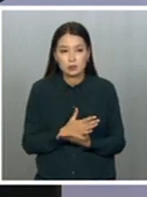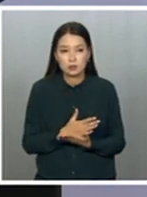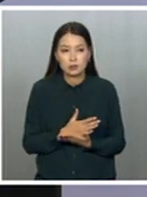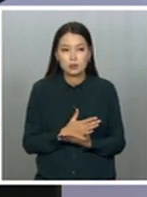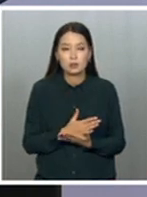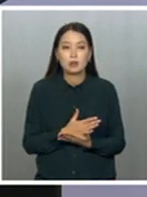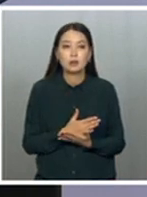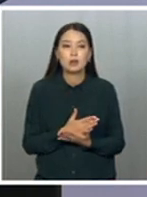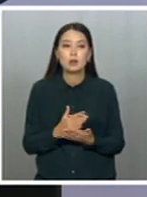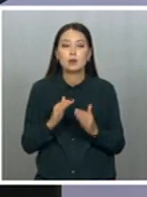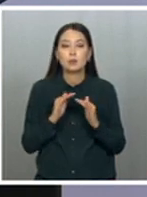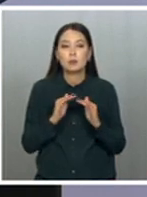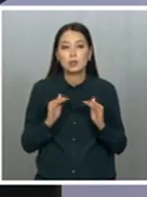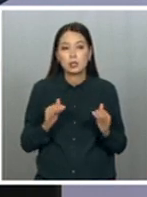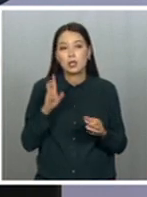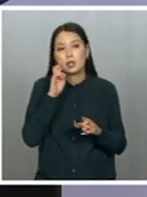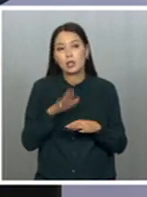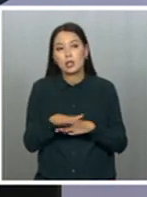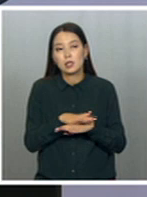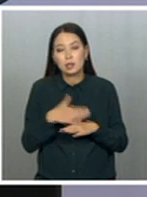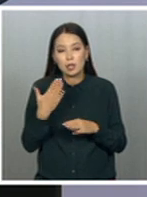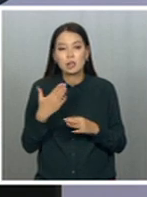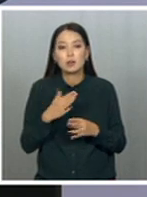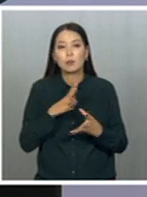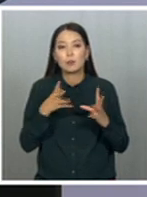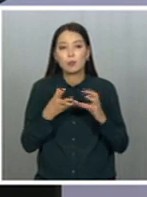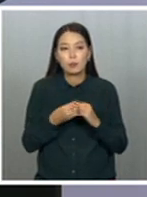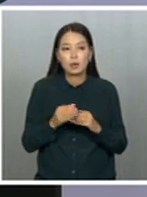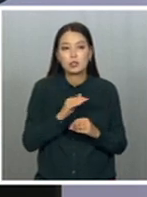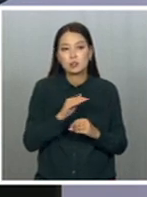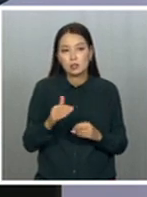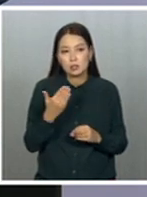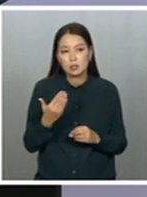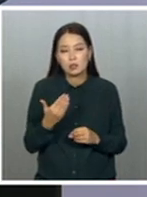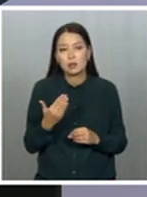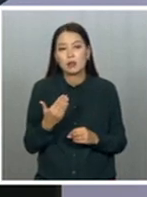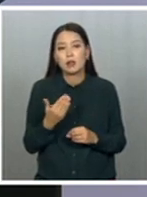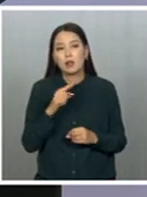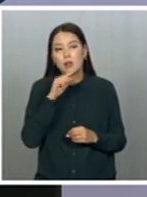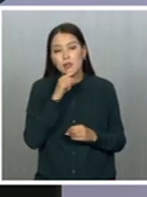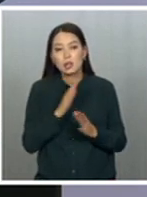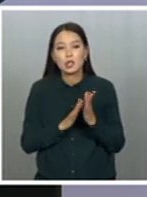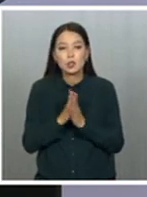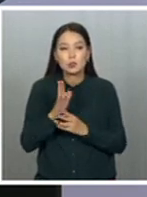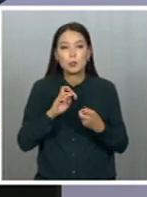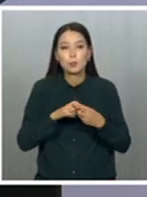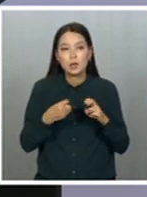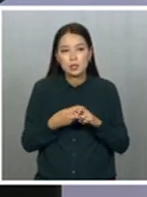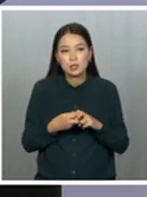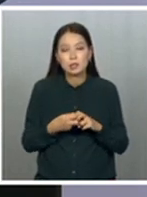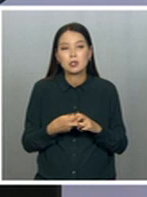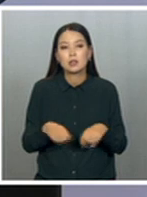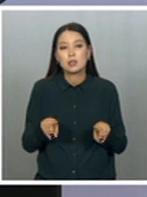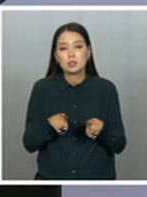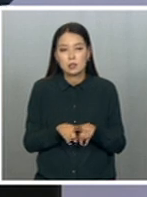ел тарихындағы жолдаулардың мазмұнына қарайтын болсақ, бір сәтке де болмасын экономикалық өсім мәселелері назардан тыс